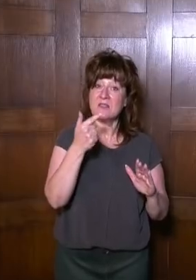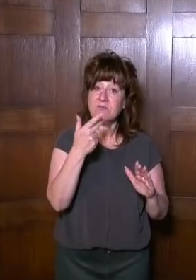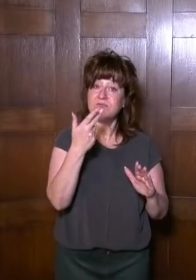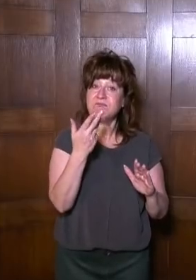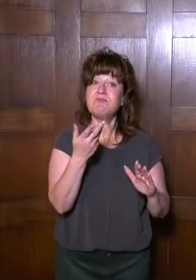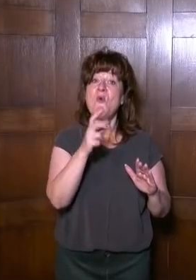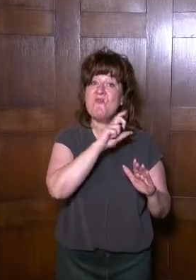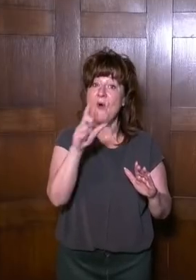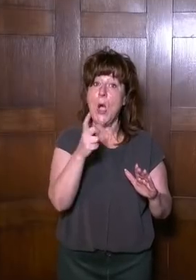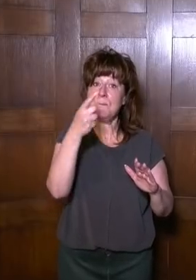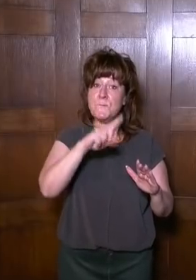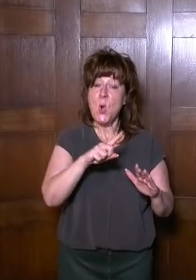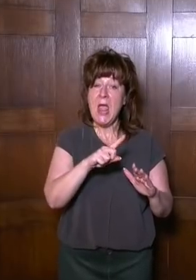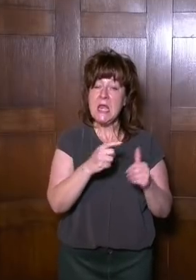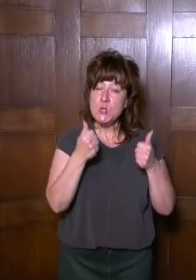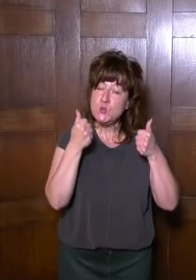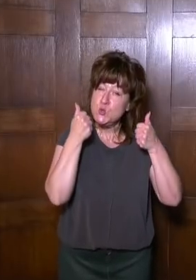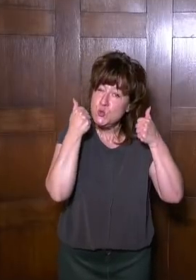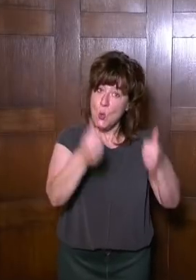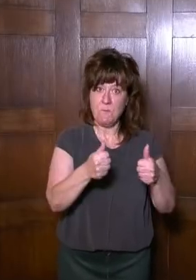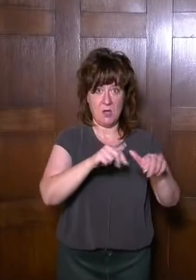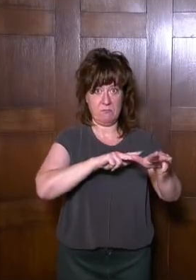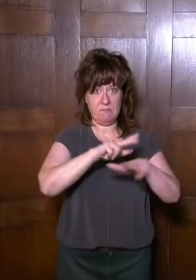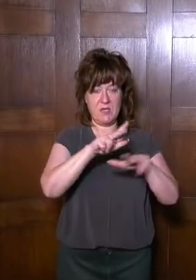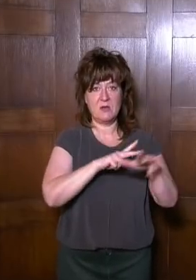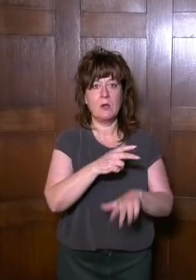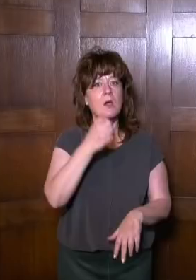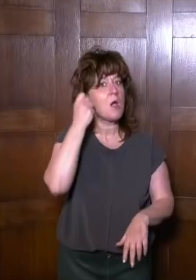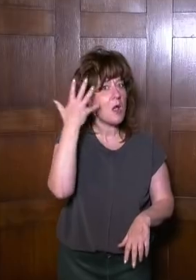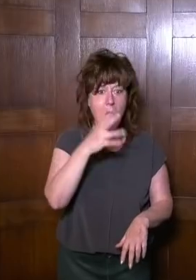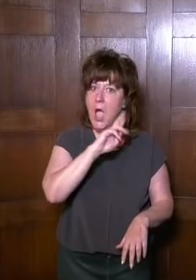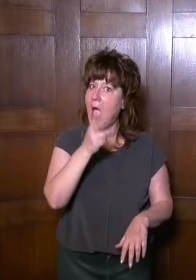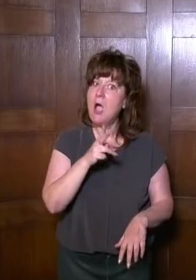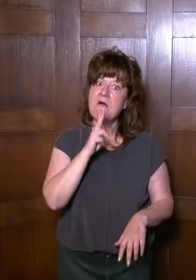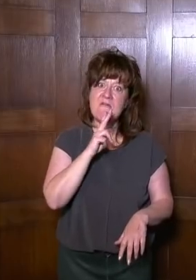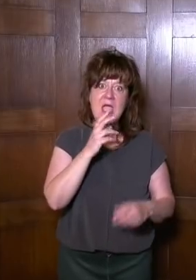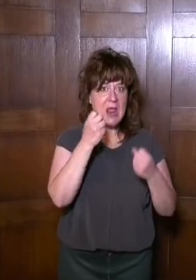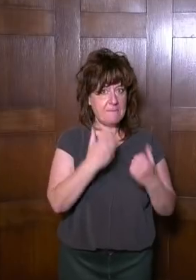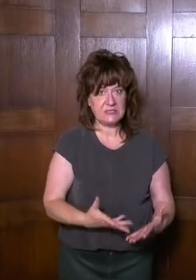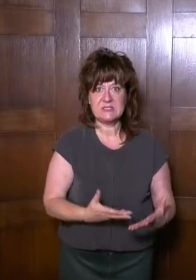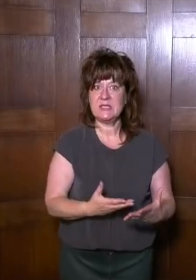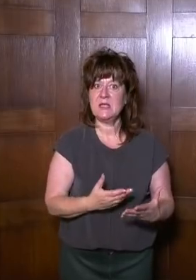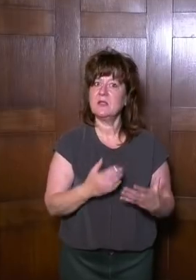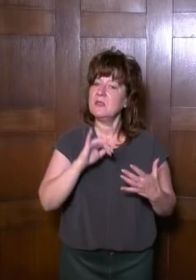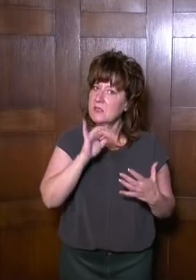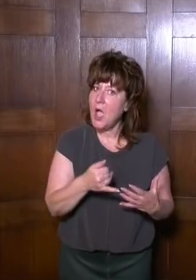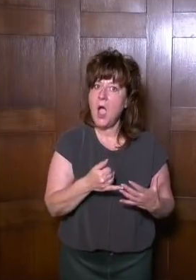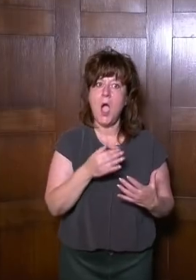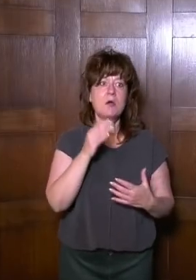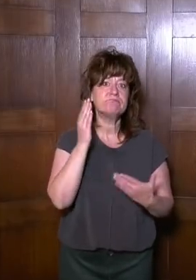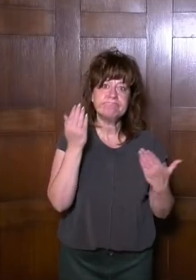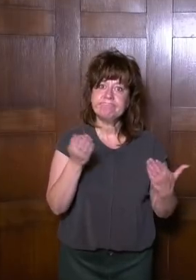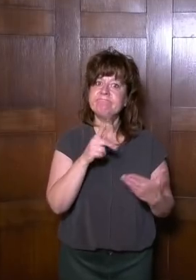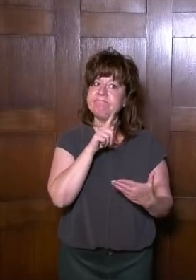Monaten hervorragend gemanagt. Sicherlich sind dabei auch Fehler passiert. Über diese Fehler wird man auch noch